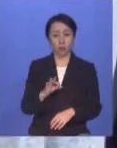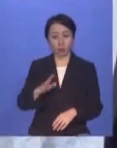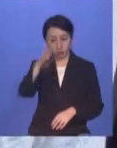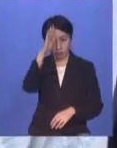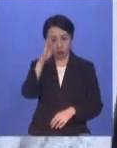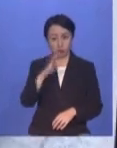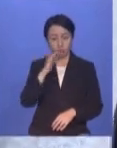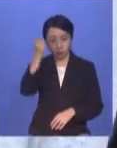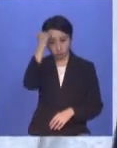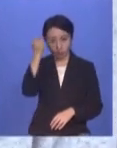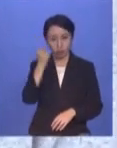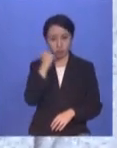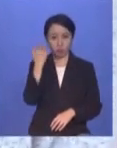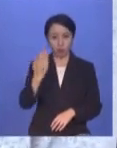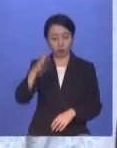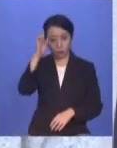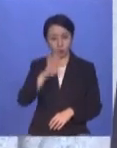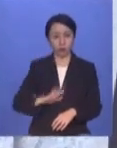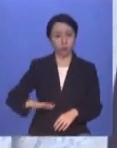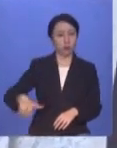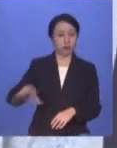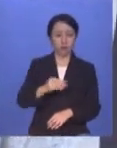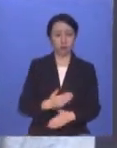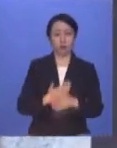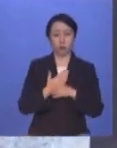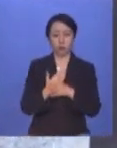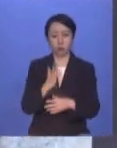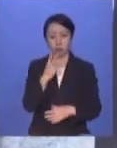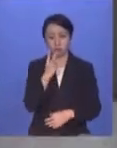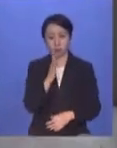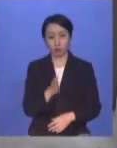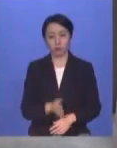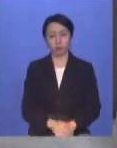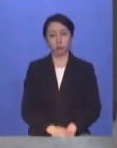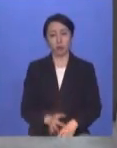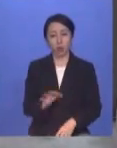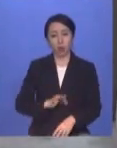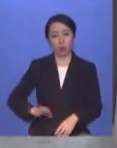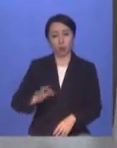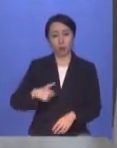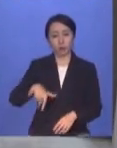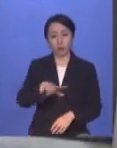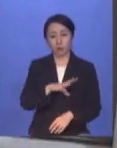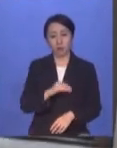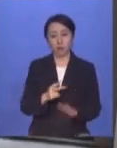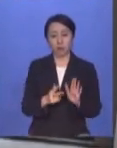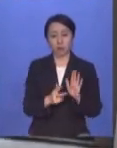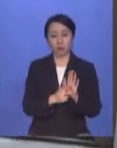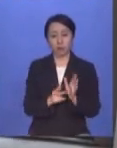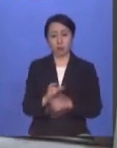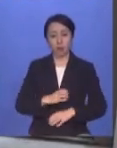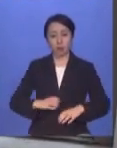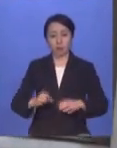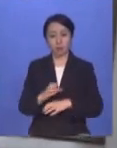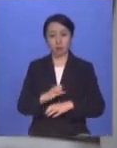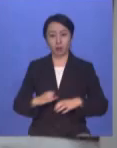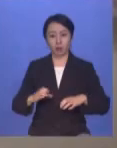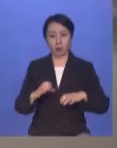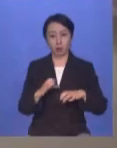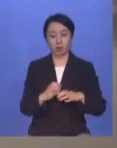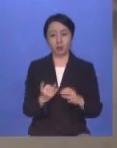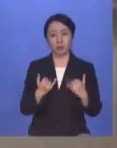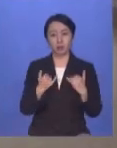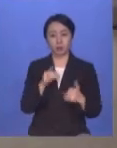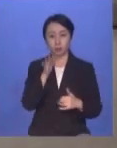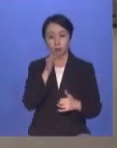жігіттерге алғысым шексіз. Мемлекет бізге барынша қолдау көрсетіп жатыр. Облыста барлығы 70-ге жуық механикаландырылған бригада құрылған.